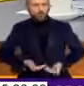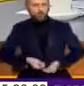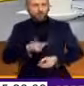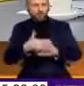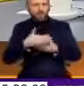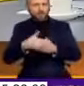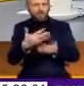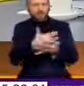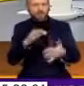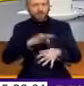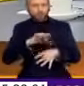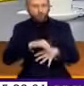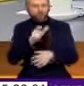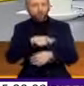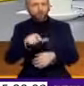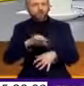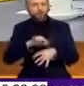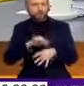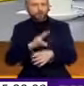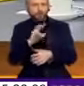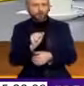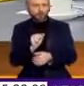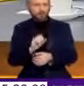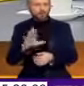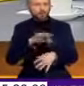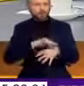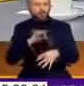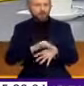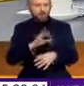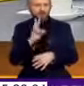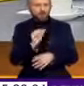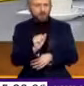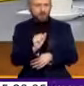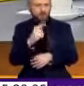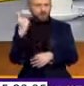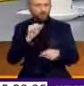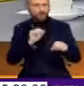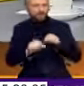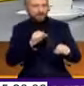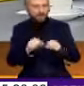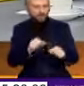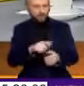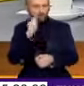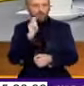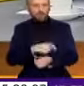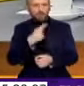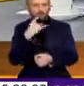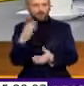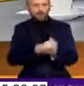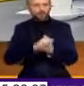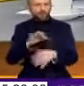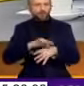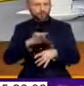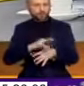етапів різних хвороб. Людство хворіло на Європа хворіла на авторитаризм. Україна, Совєтський Союз хворів